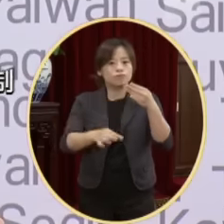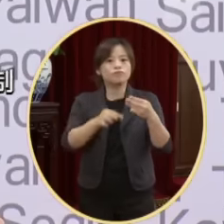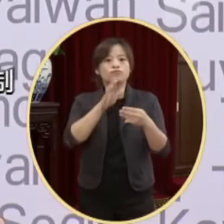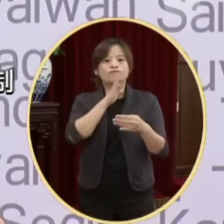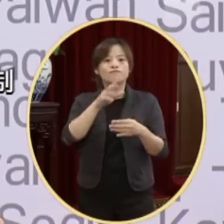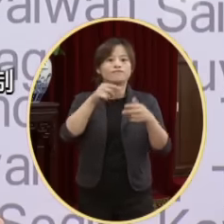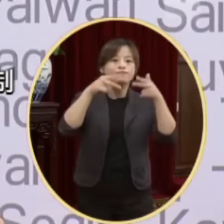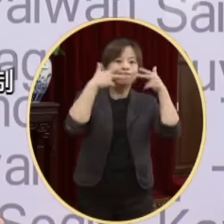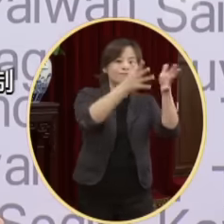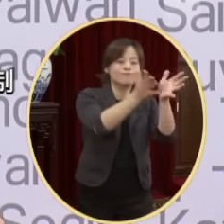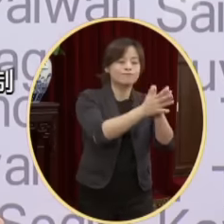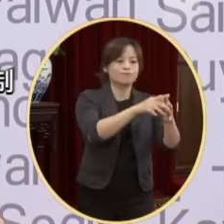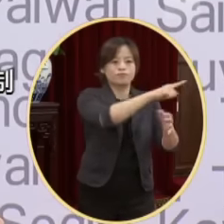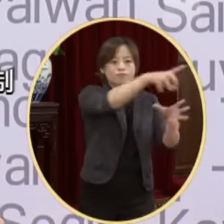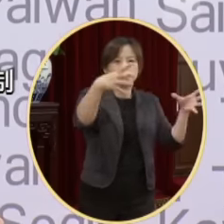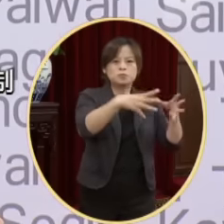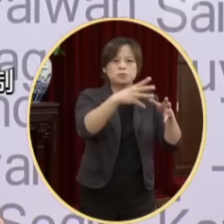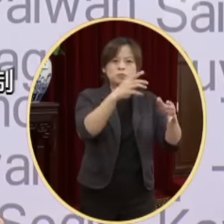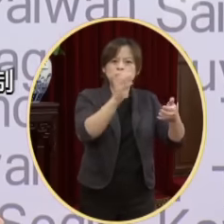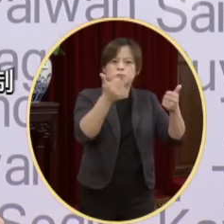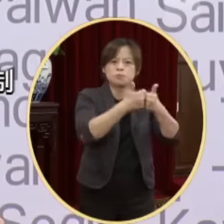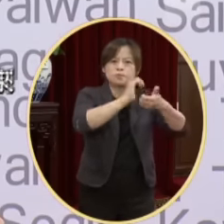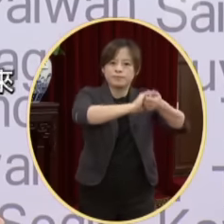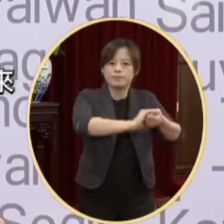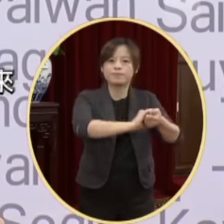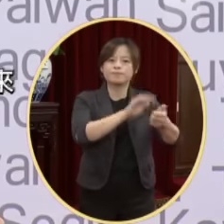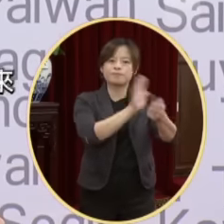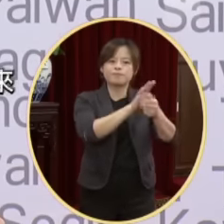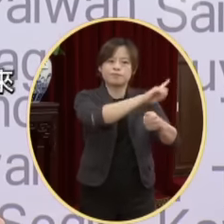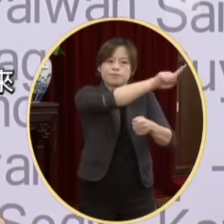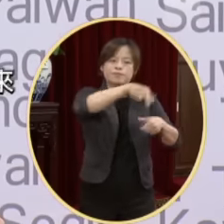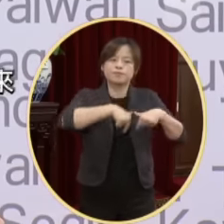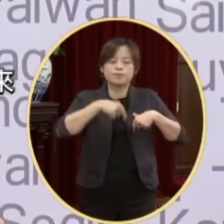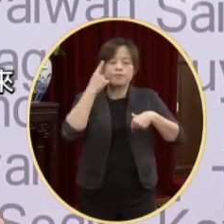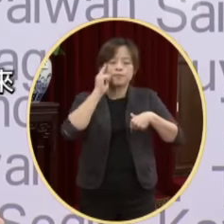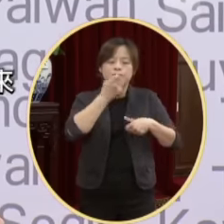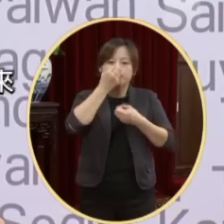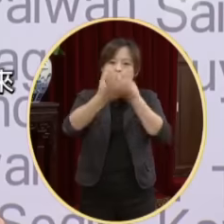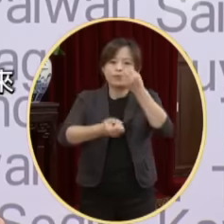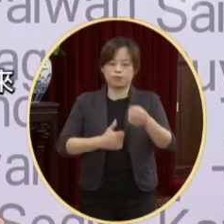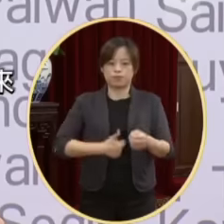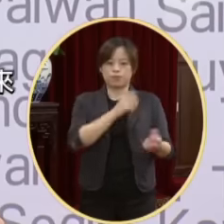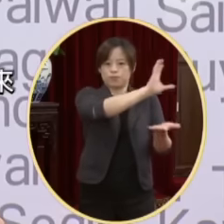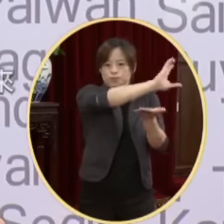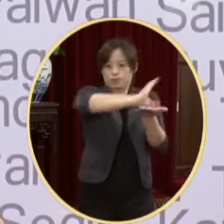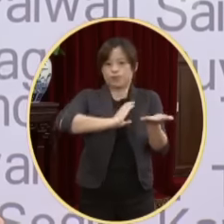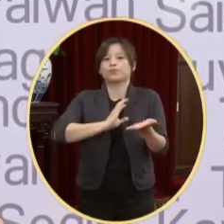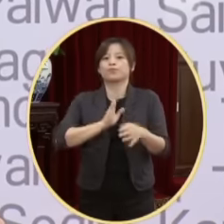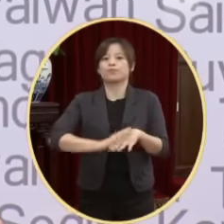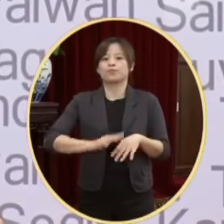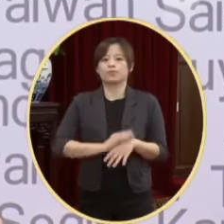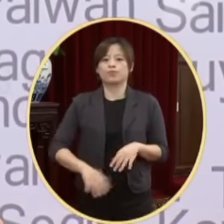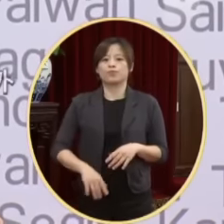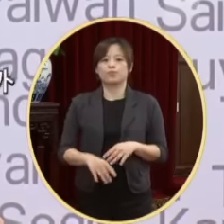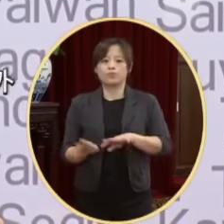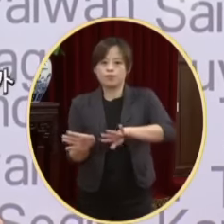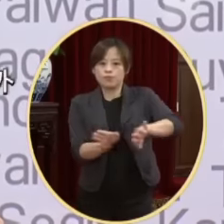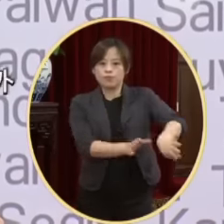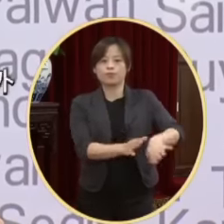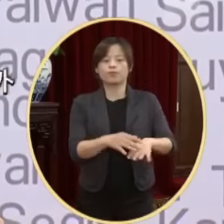个原住民族集体决策的机制，可以把族人的心声真正的传达出来。另